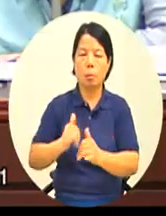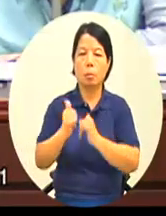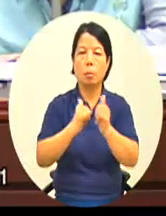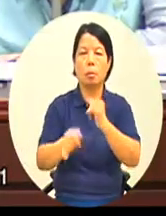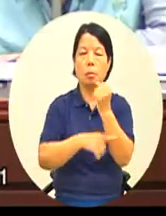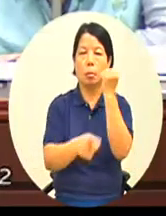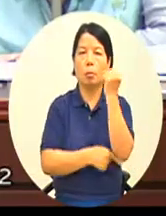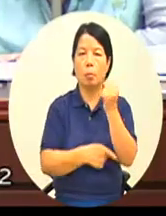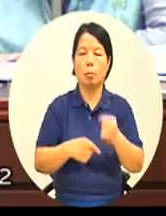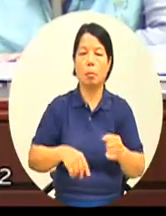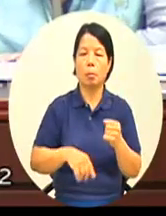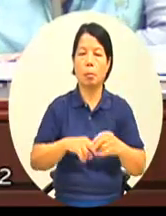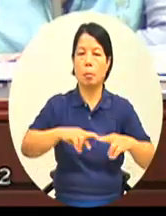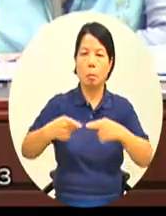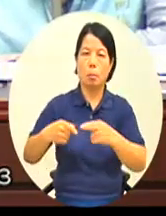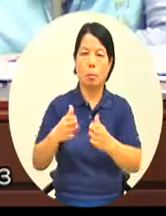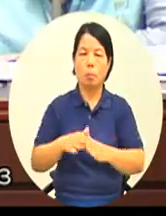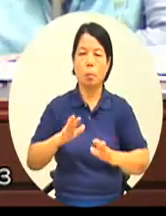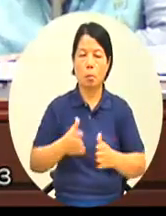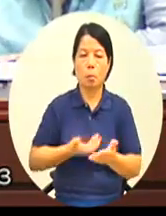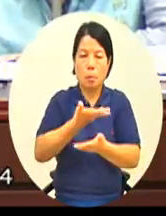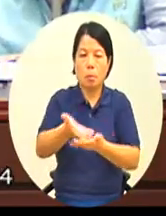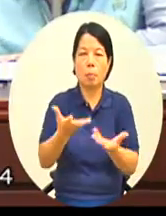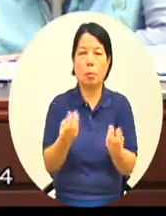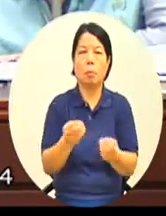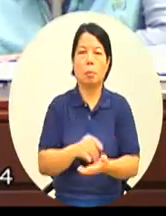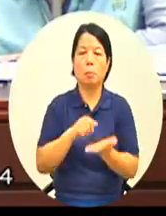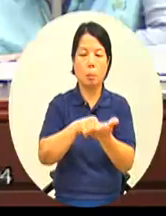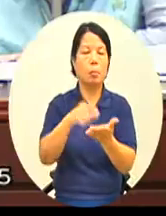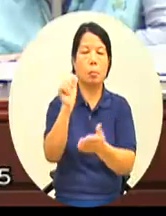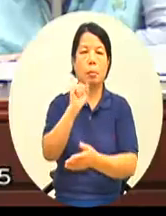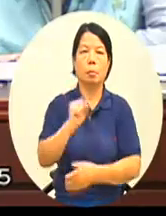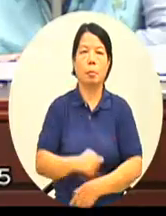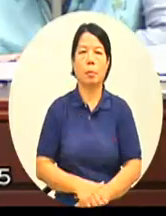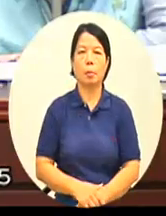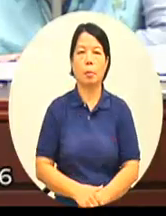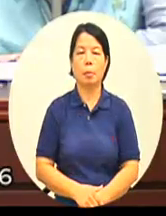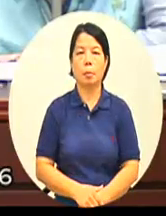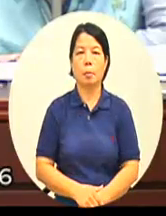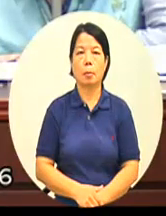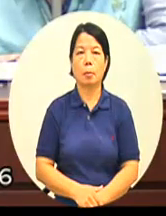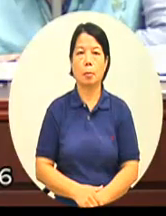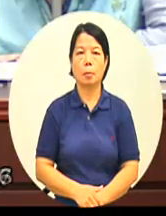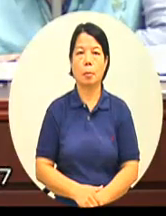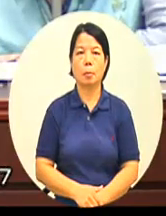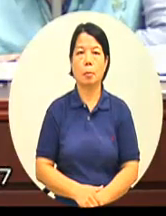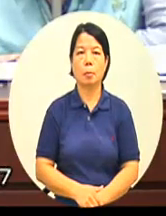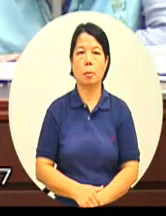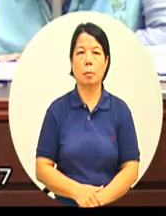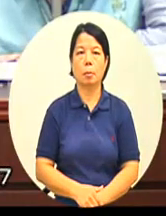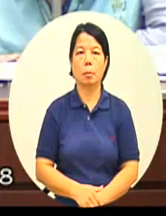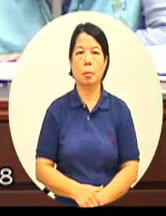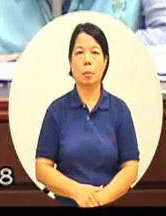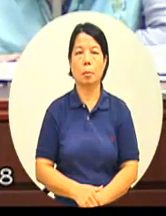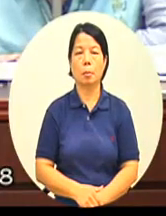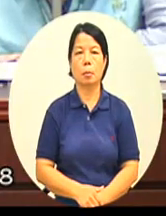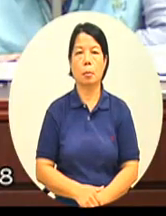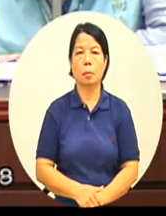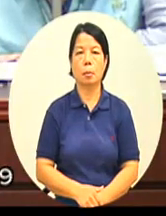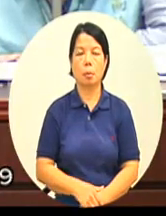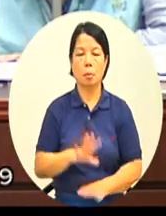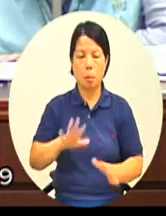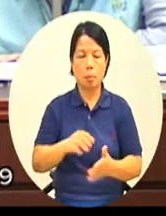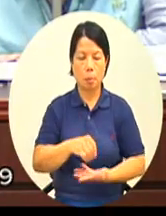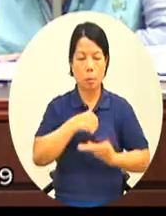法，所以目前还没有办法开放哈。我们会再把这样的意